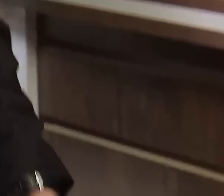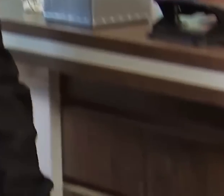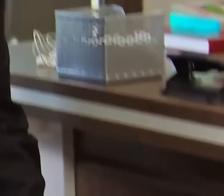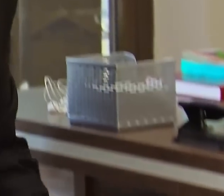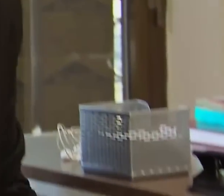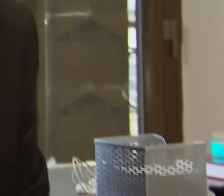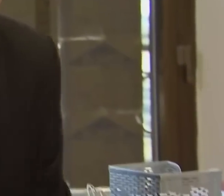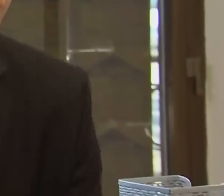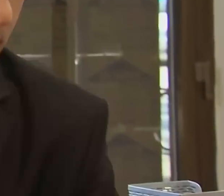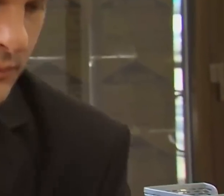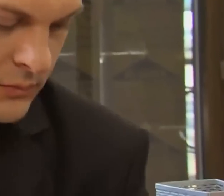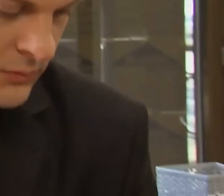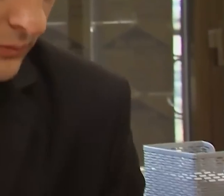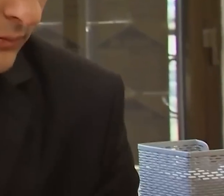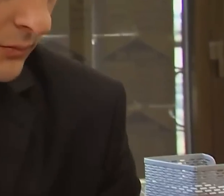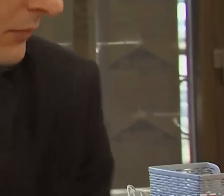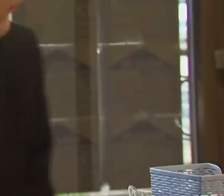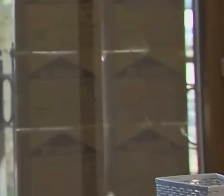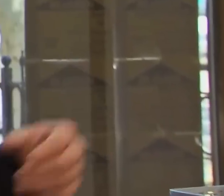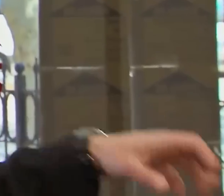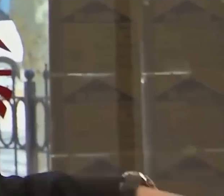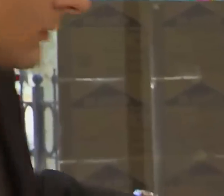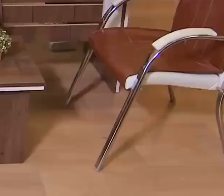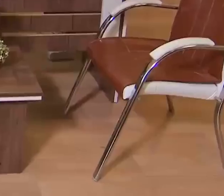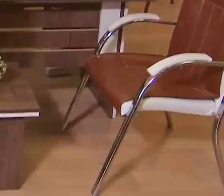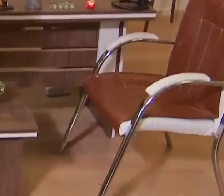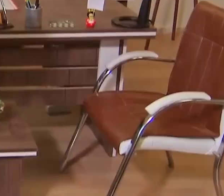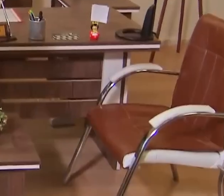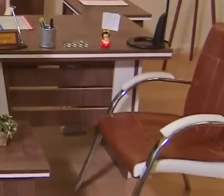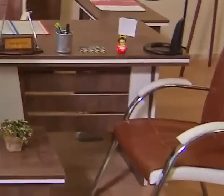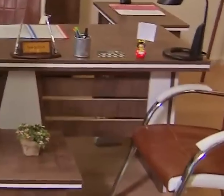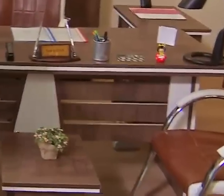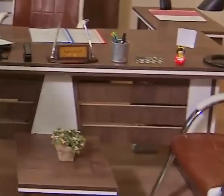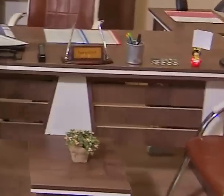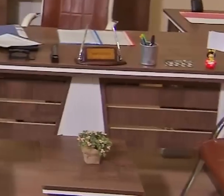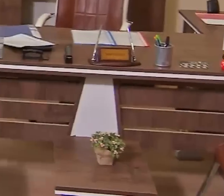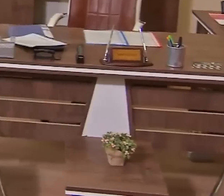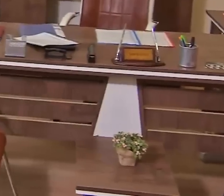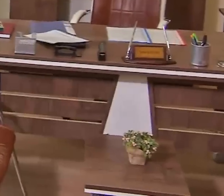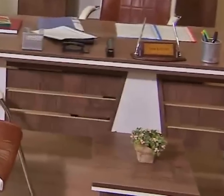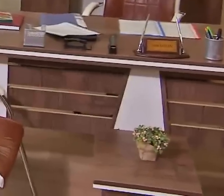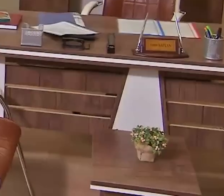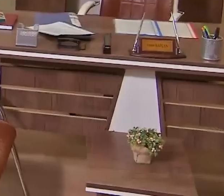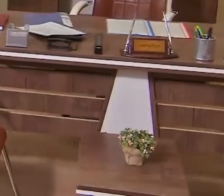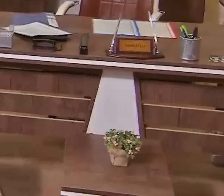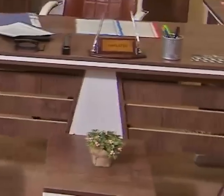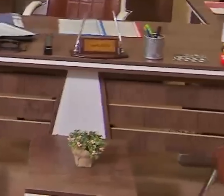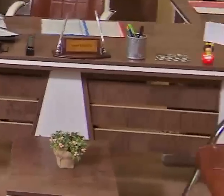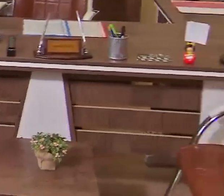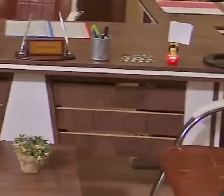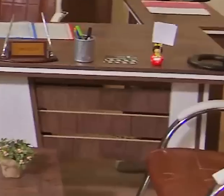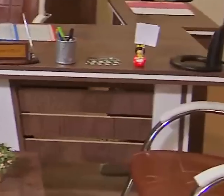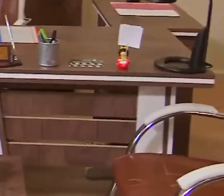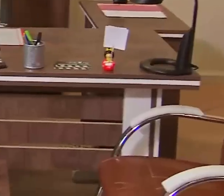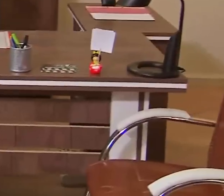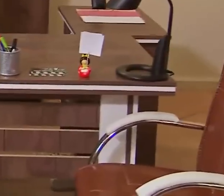Betim kucağındaki laptopu kapattı, masadan kulaklıkları aldı, konuk sandalyesinden kalktı. Masanın ön tarafına dolandı, patron